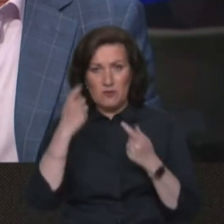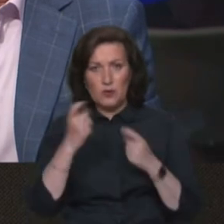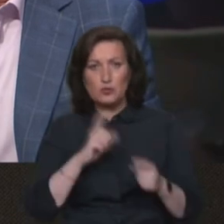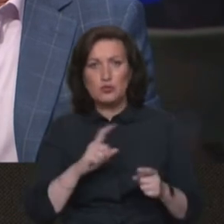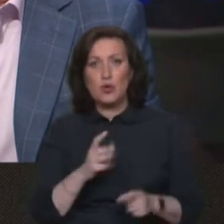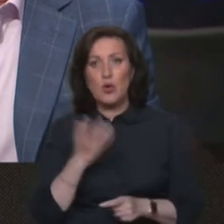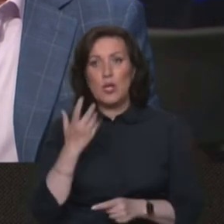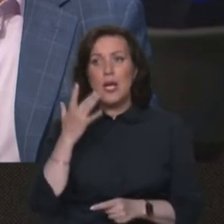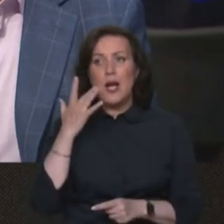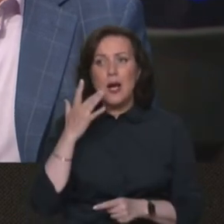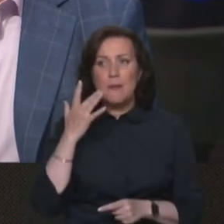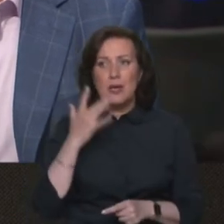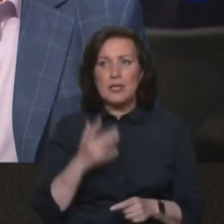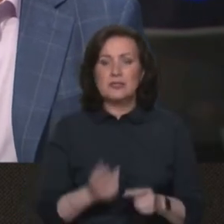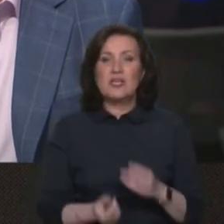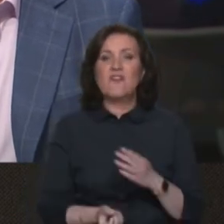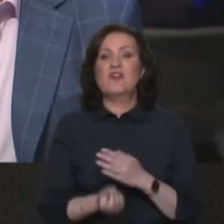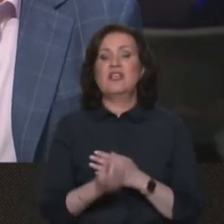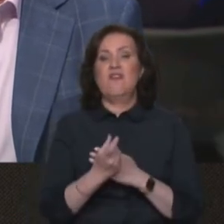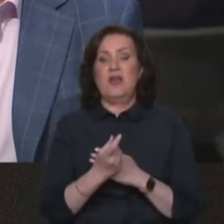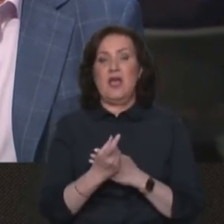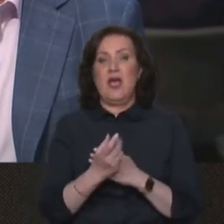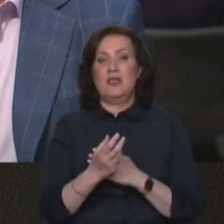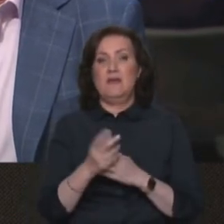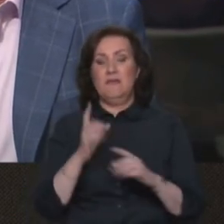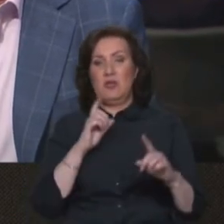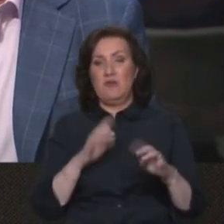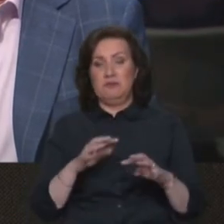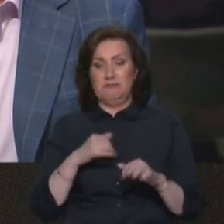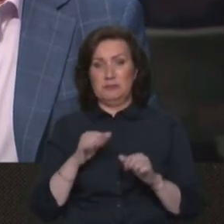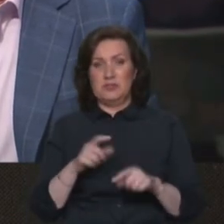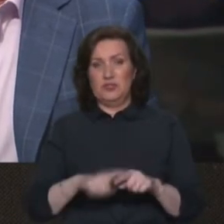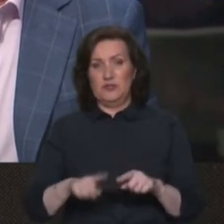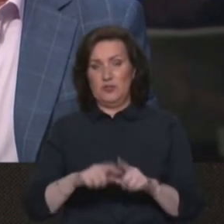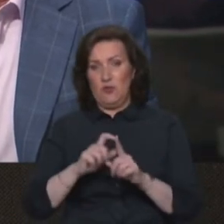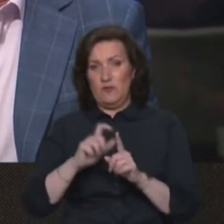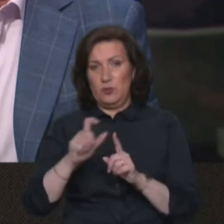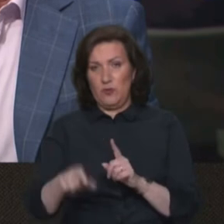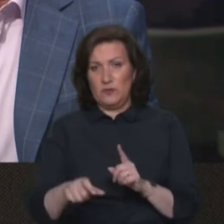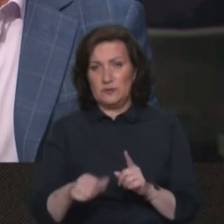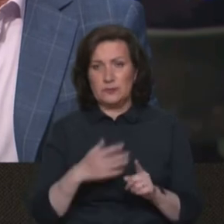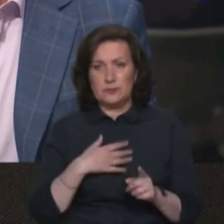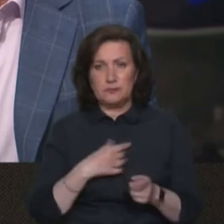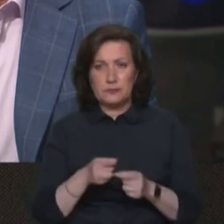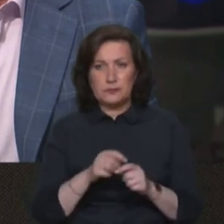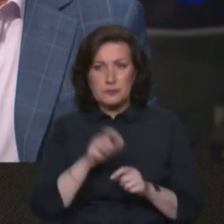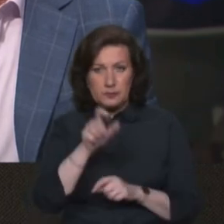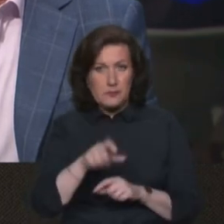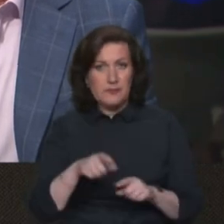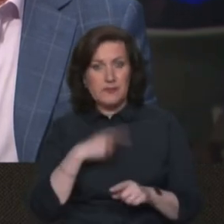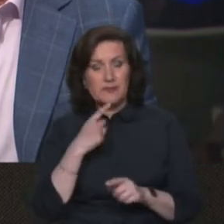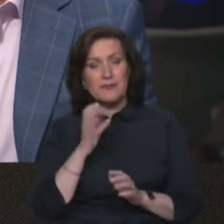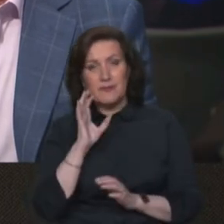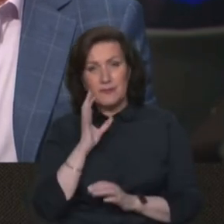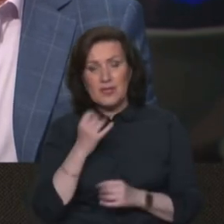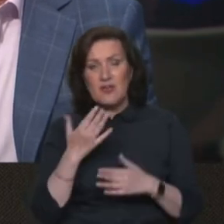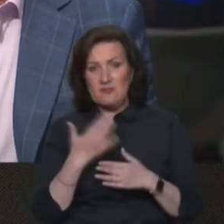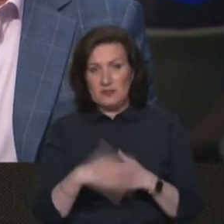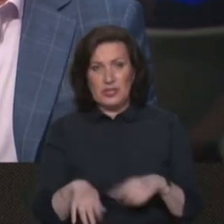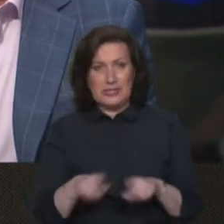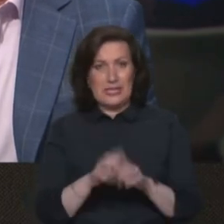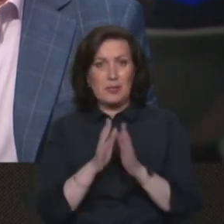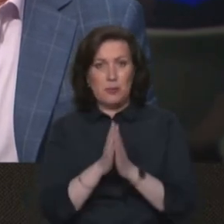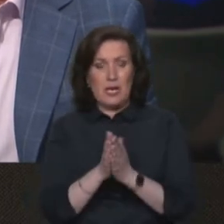щоб коли Америка так виявляє у прес-конференцію, ми можемо швидко відповісти до наших урядовців і сказати: слухайте, вже